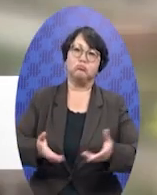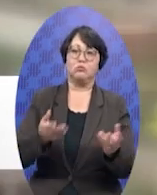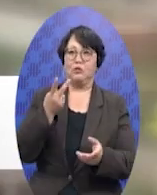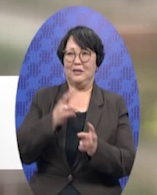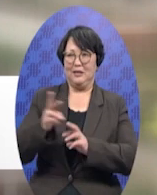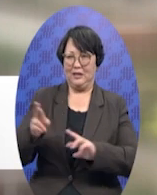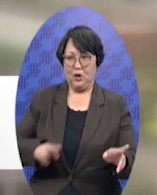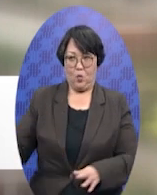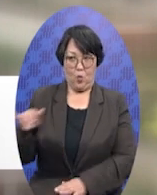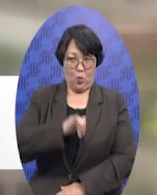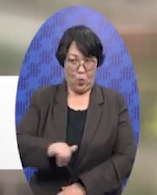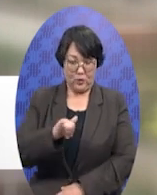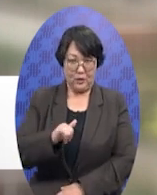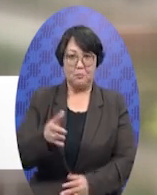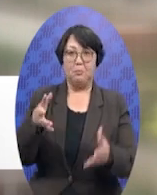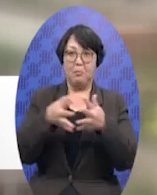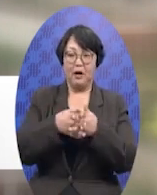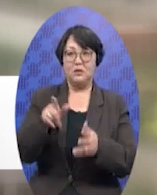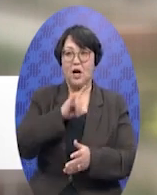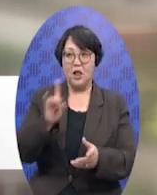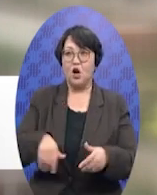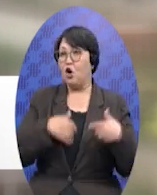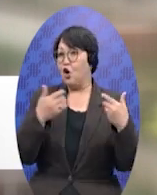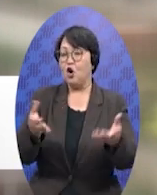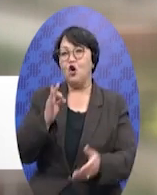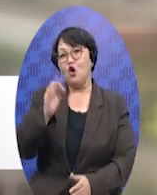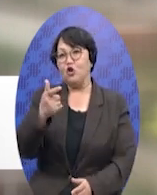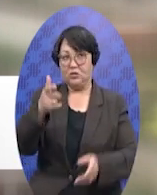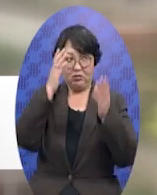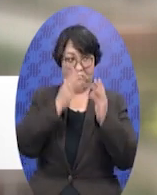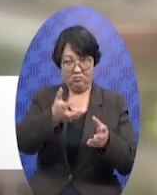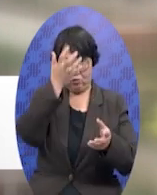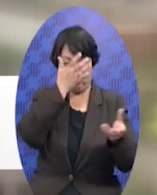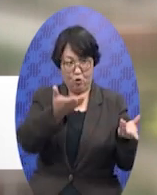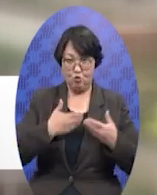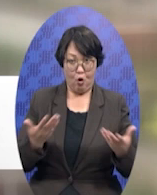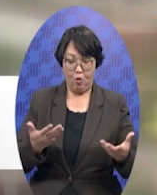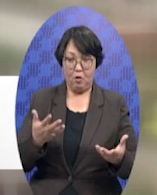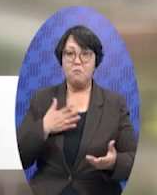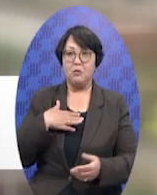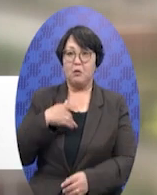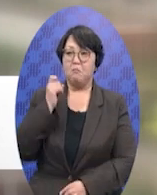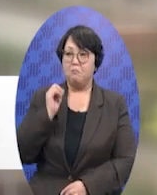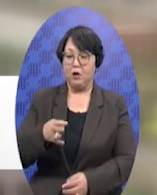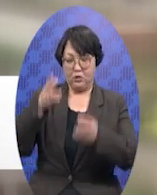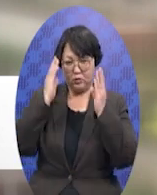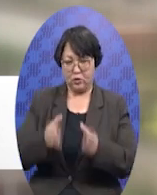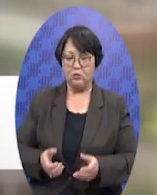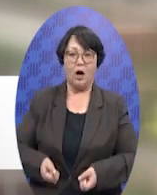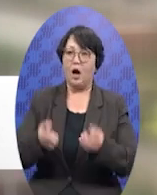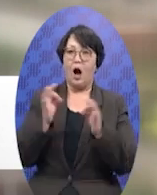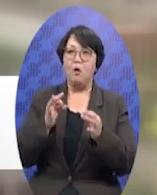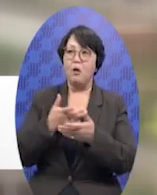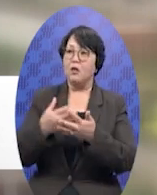ерөнхийдөө бол яг нэг гарахгүй, яг тодорхой шийдвэр өгөхгүй учраас манай дээр бол одоогоор гарахгүй байна. Ерөөсөө материал хүлээж авахгүй байгаа гэсэн үг.